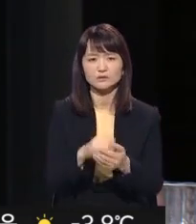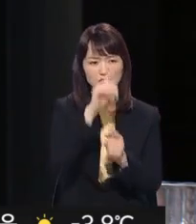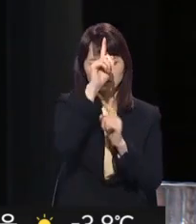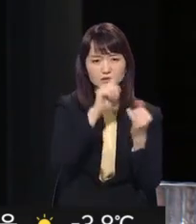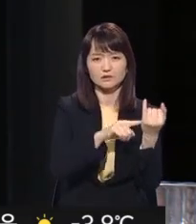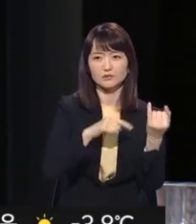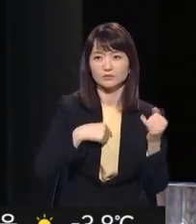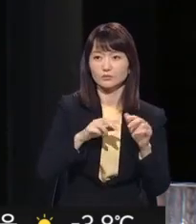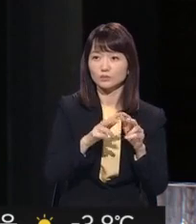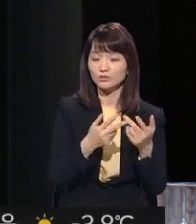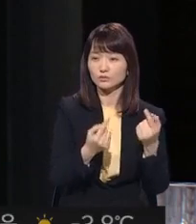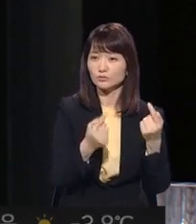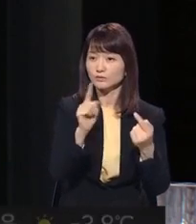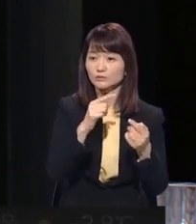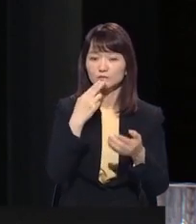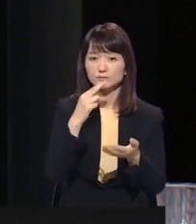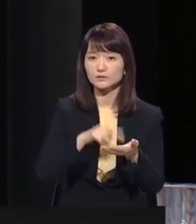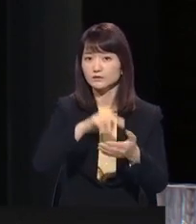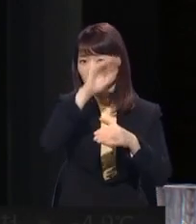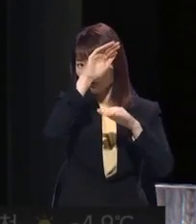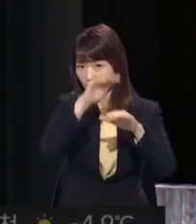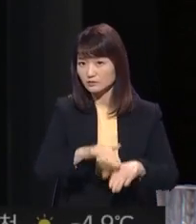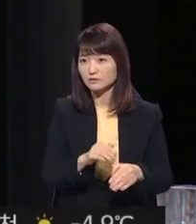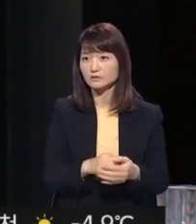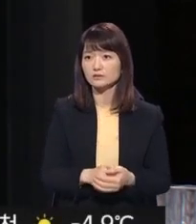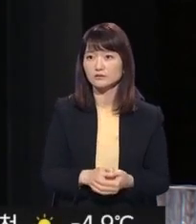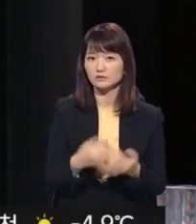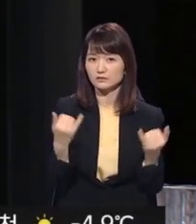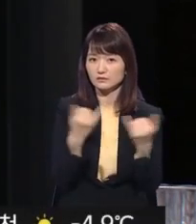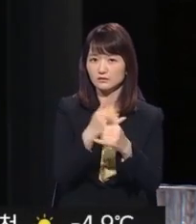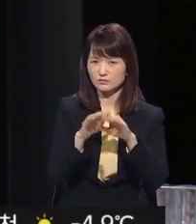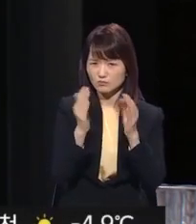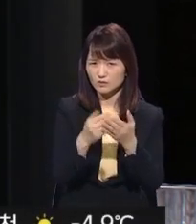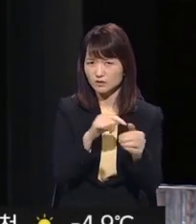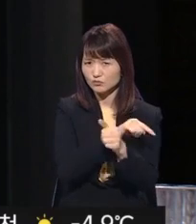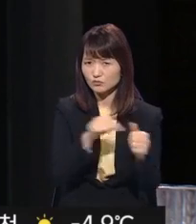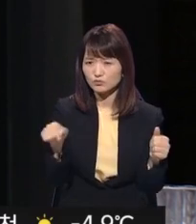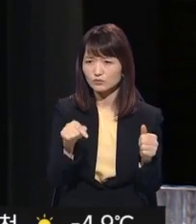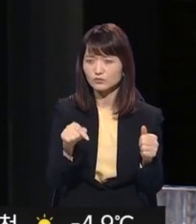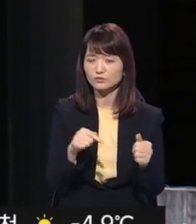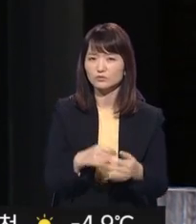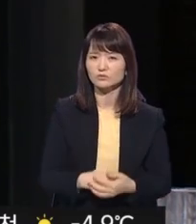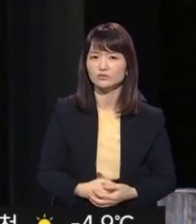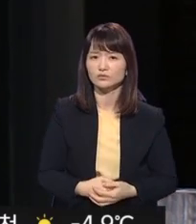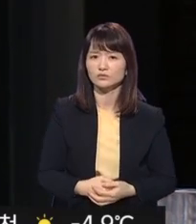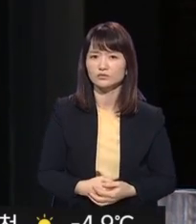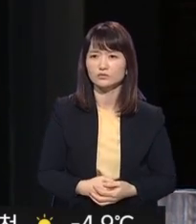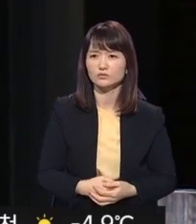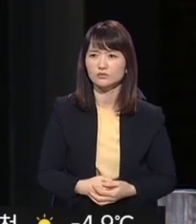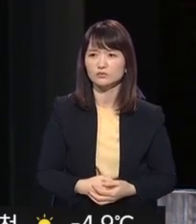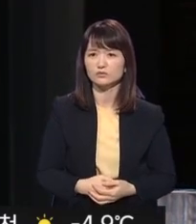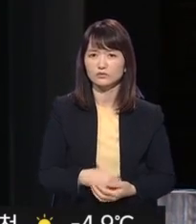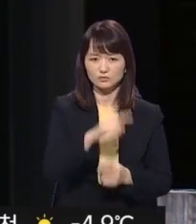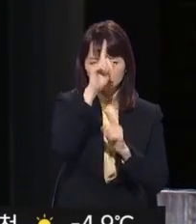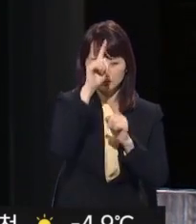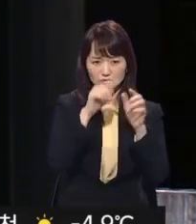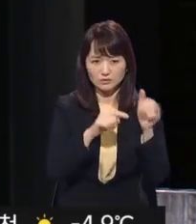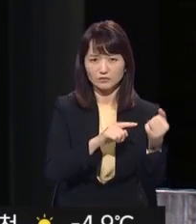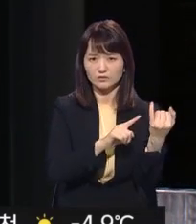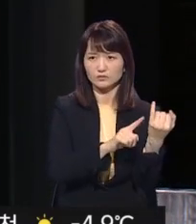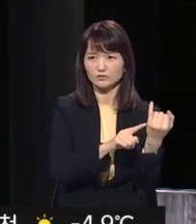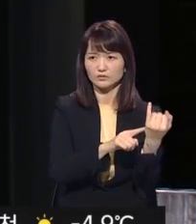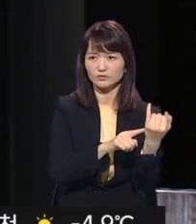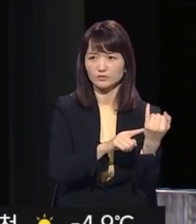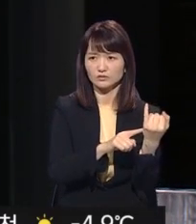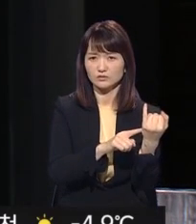수지는 원장 본인분 아까 그 편지에서도 보면이 친척들 다 죽일 거야 뭐 이런 거 보면이 원장 혼자만